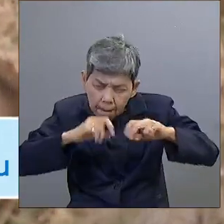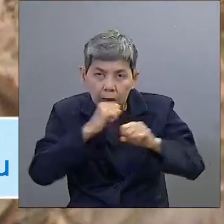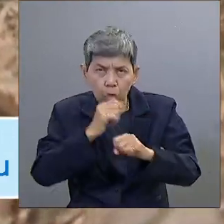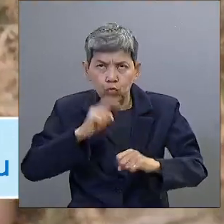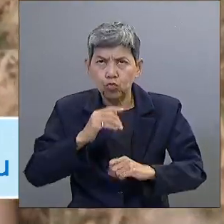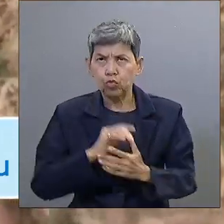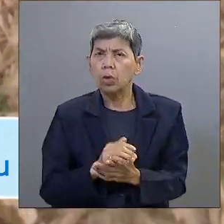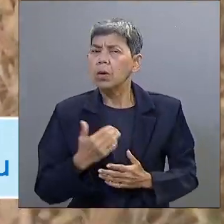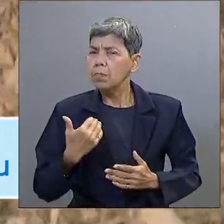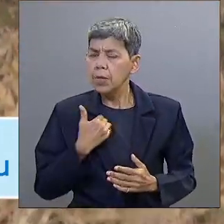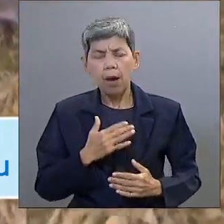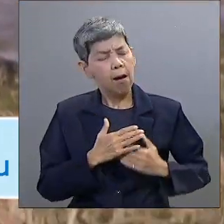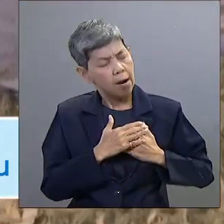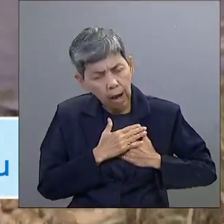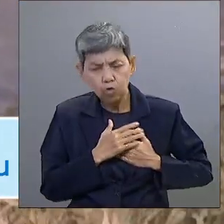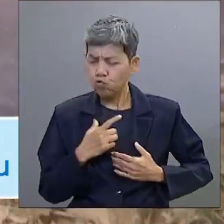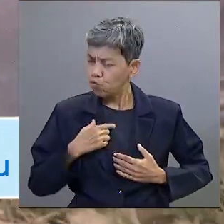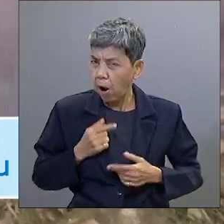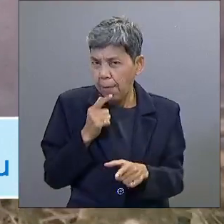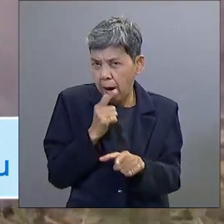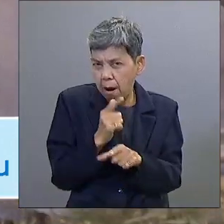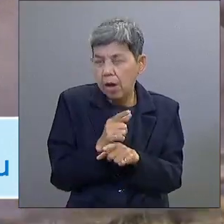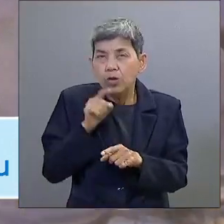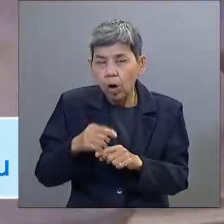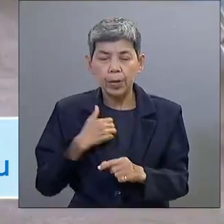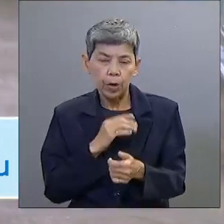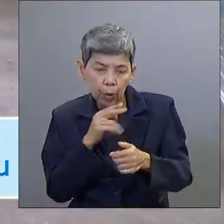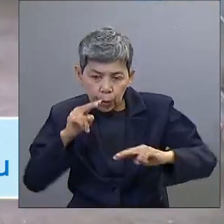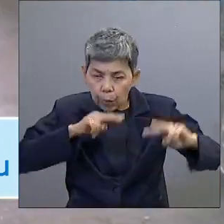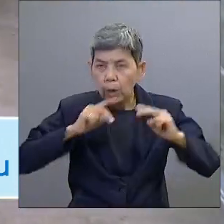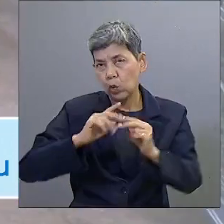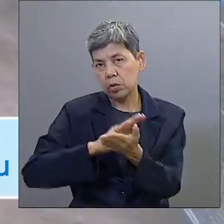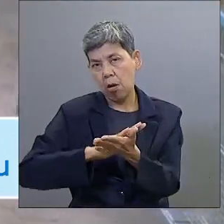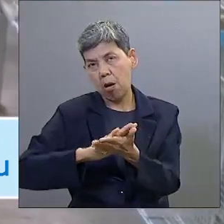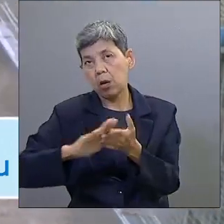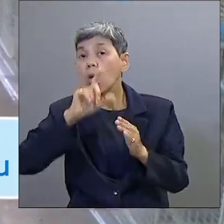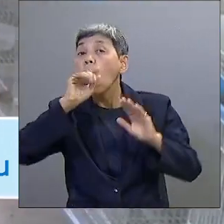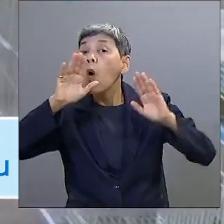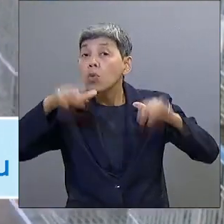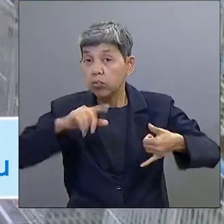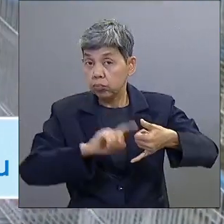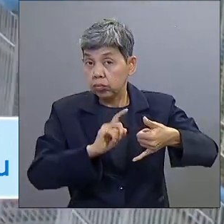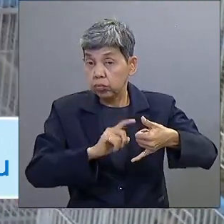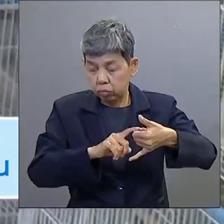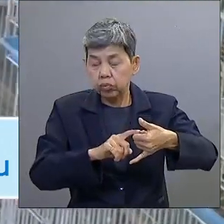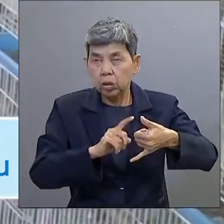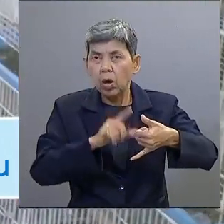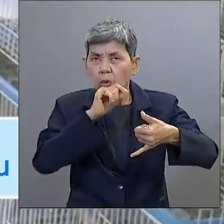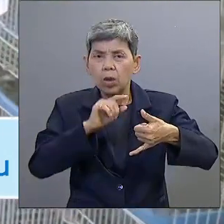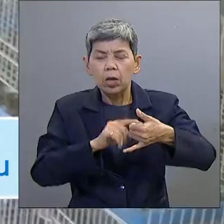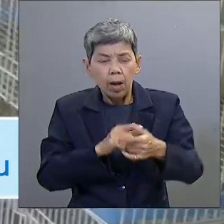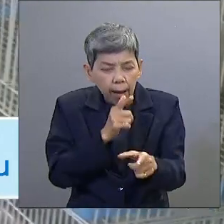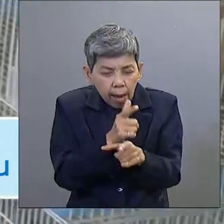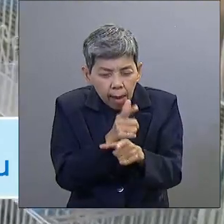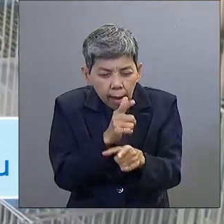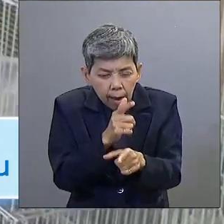น่อยนอกจากมีใจรักใจชอบแล้วเนี่ยก็ต้องมีเรื่องของการดูแลรักษาด้วยอย่างนกเลิฟเบิร์ดเนี่ยนะคะคุณผู้ชมโดยปกติแล้วผู้เพาะส่วน